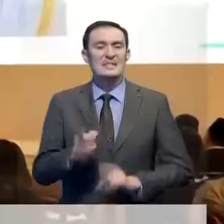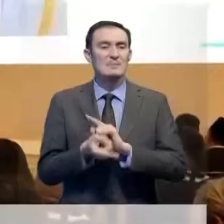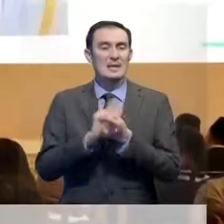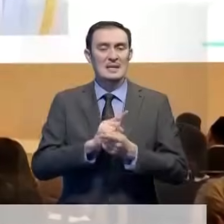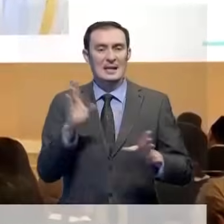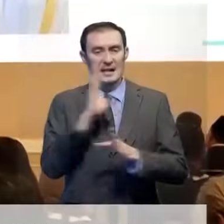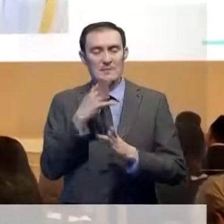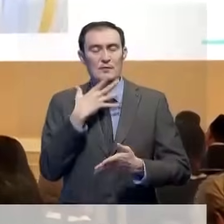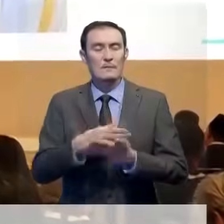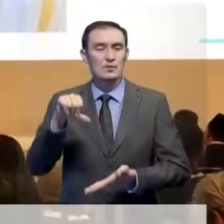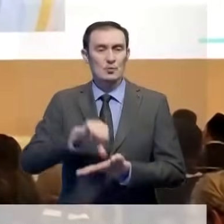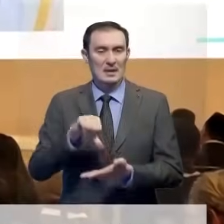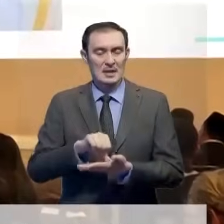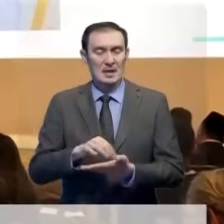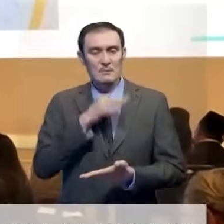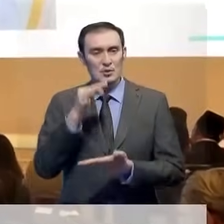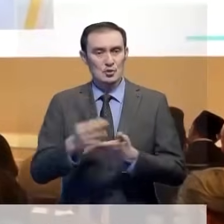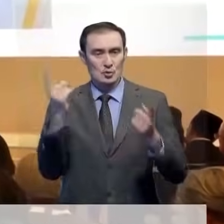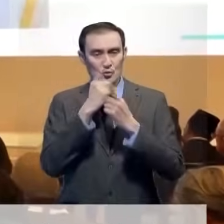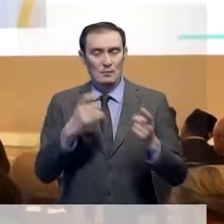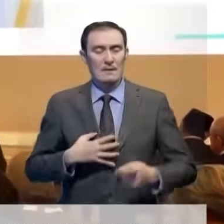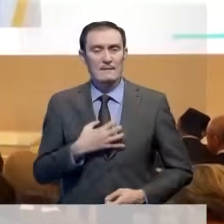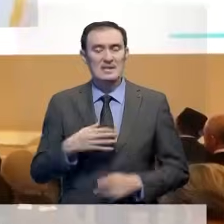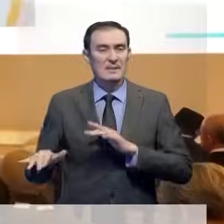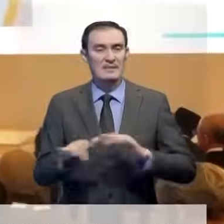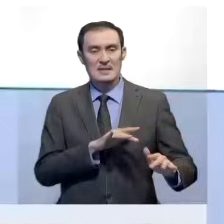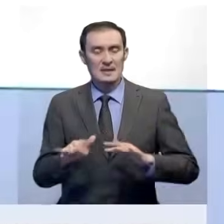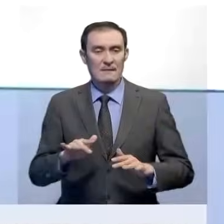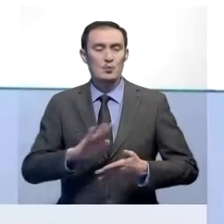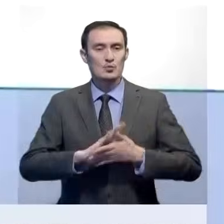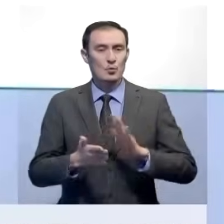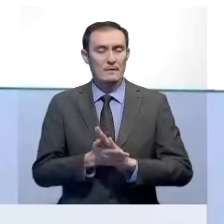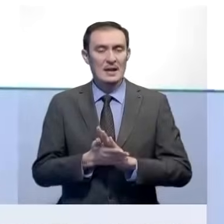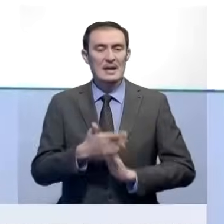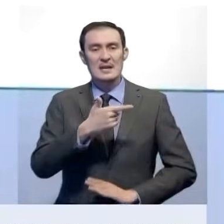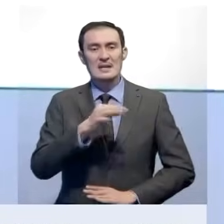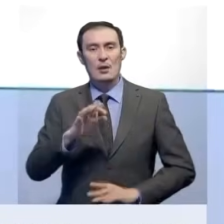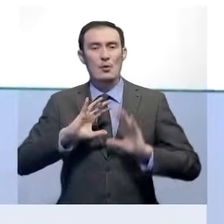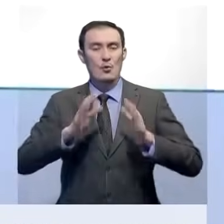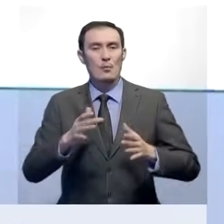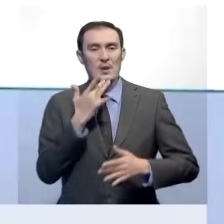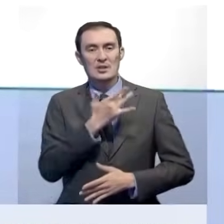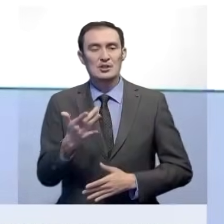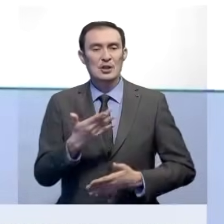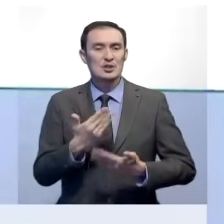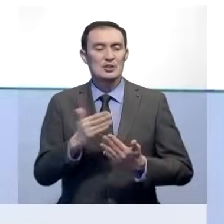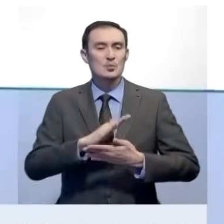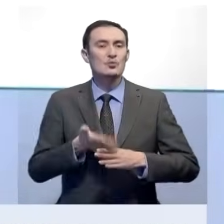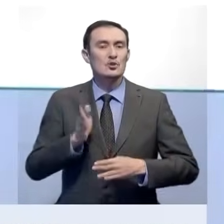климата. В своем выступлении он подчеркнул важность проведения мероприятия в условиях геополитической ситуации в мире.